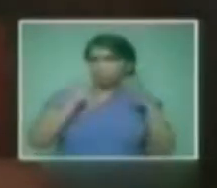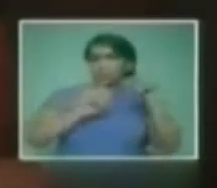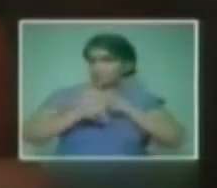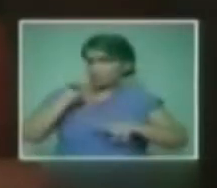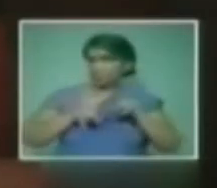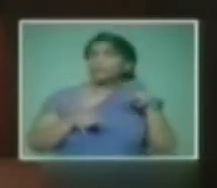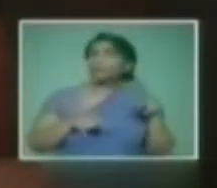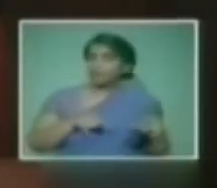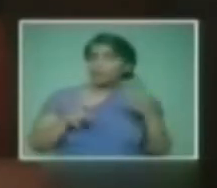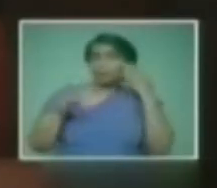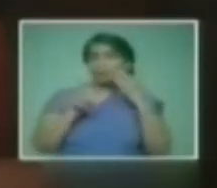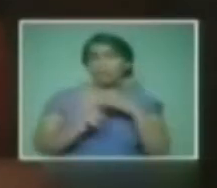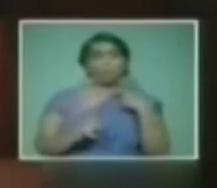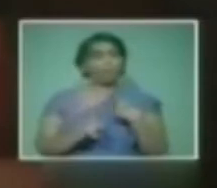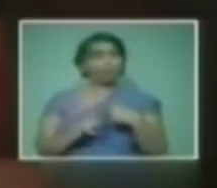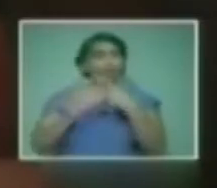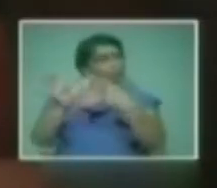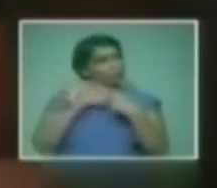தயார்.